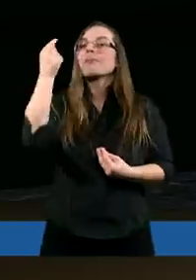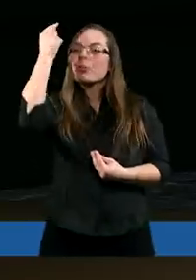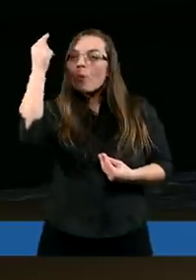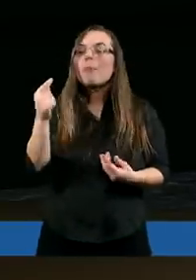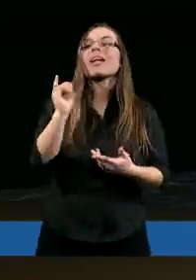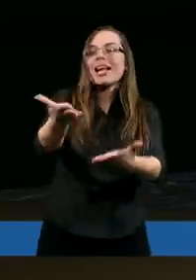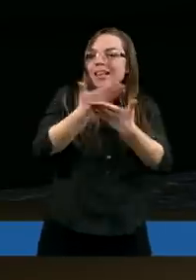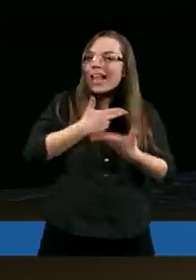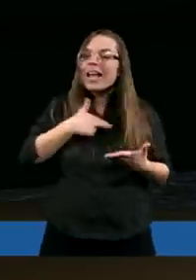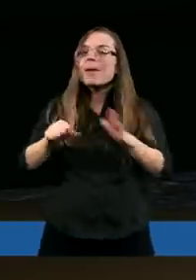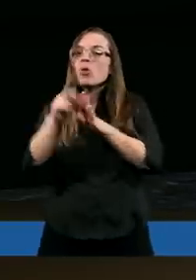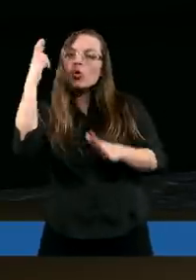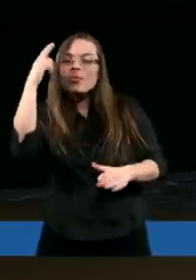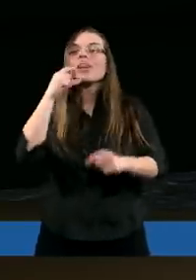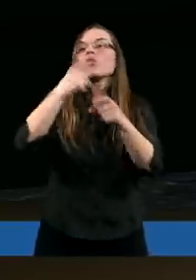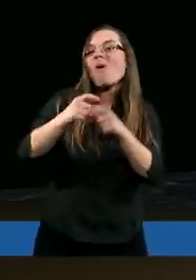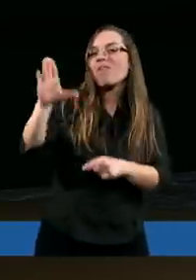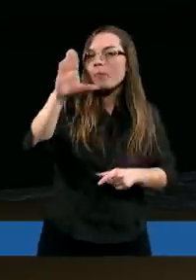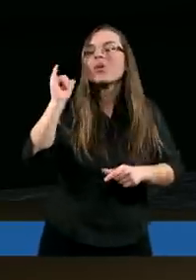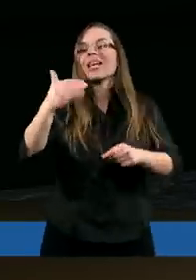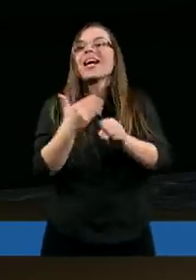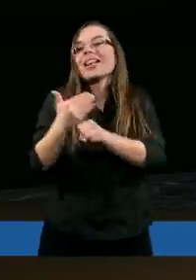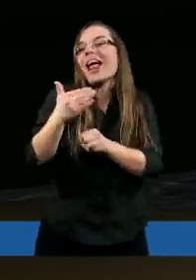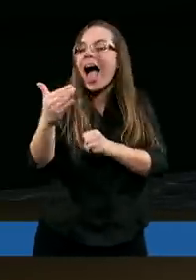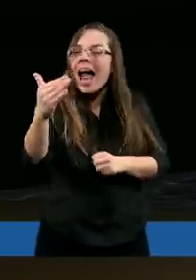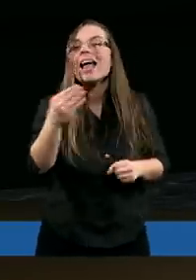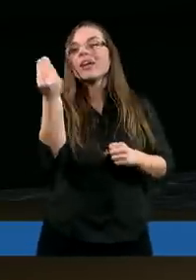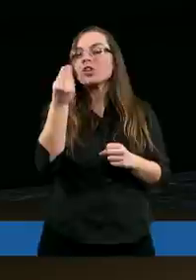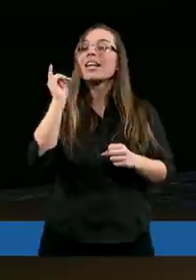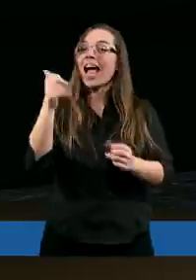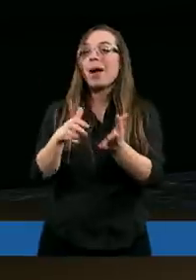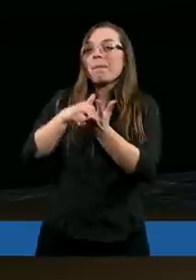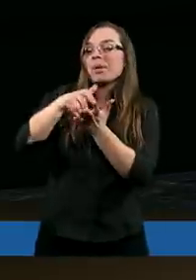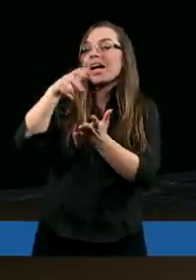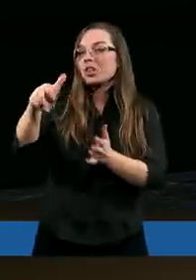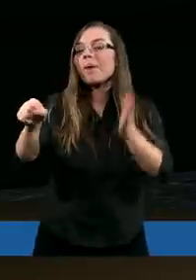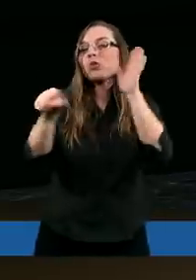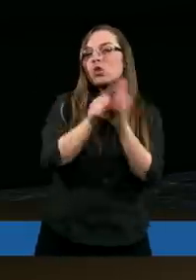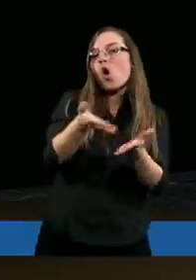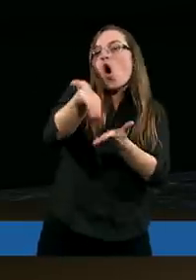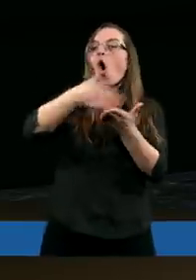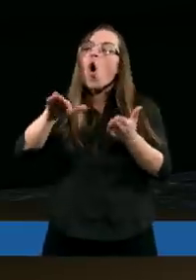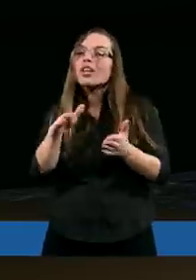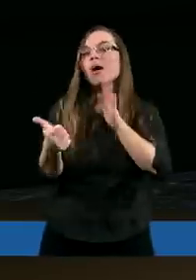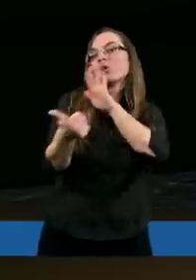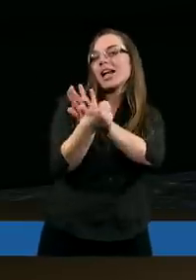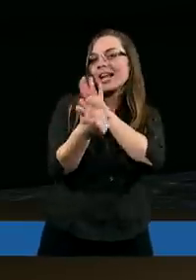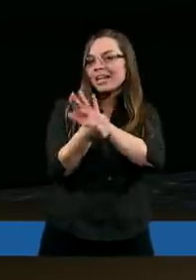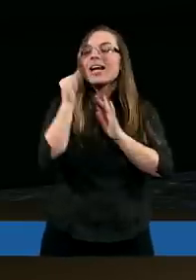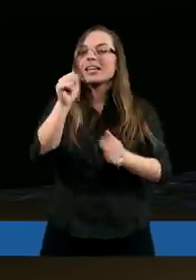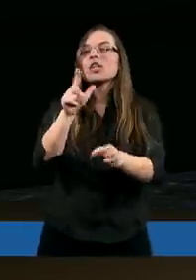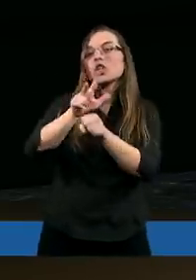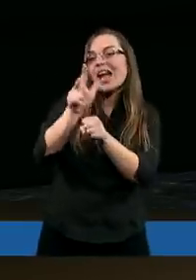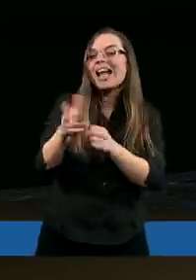nam zrozumienie Słowa Bożego. I dalej jeszcze, jak przejdziemy do rozdziału 16 i